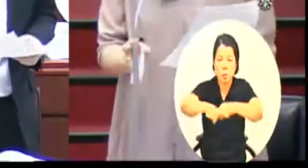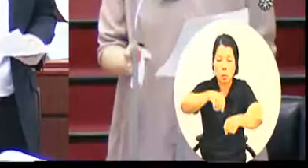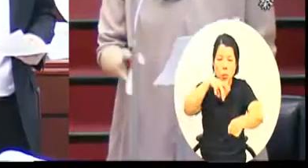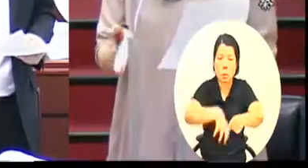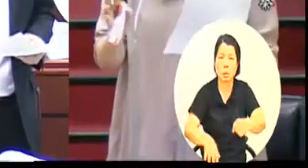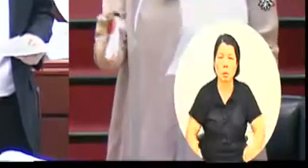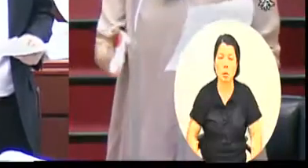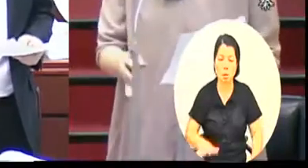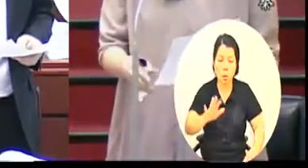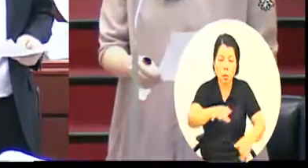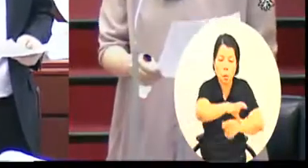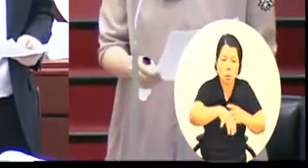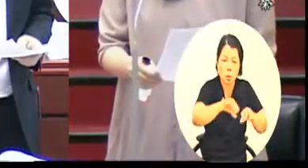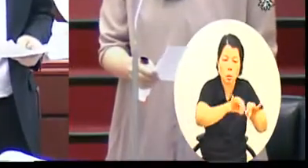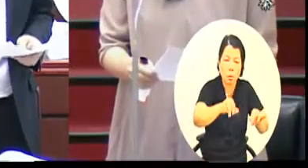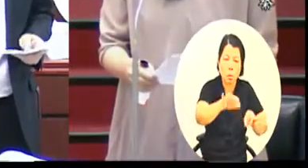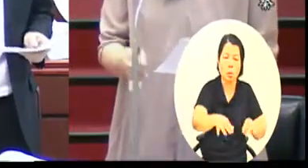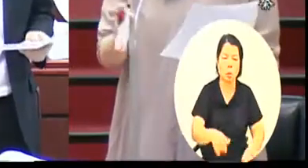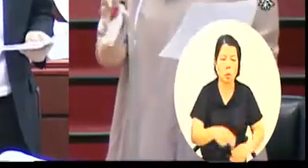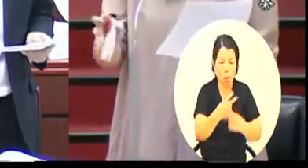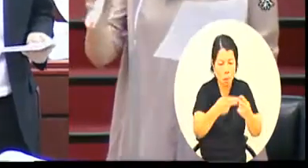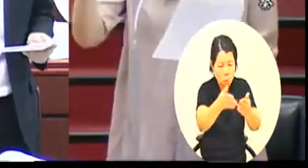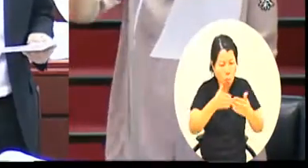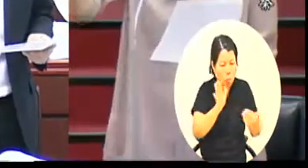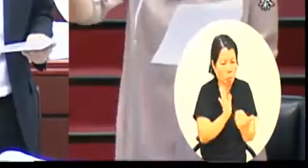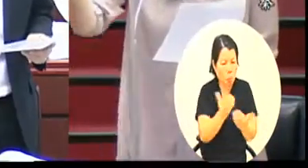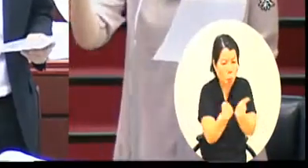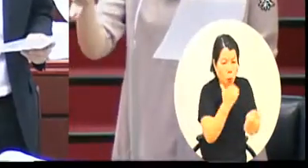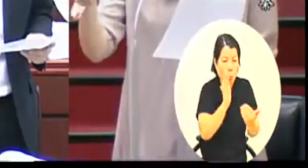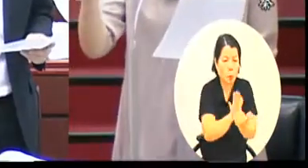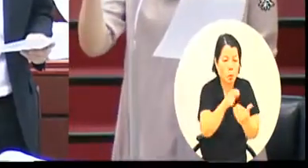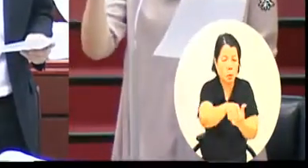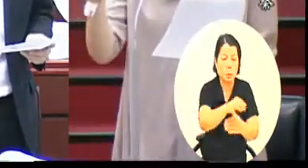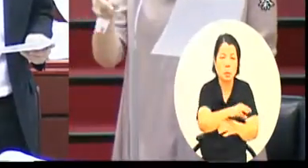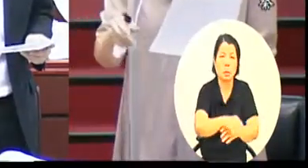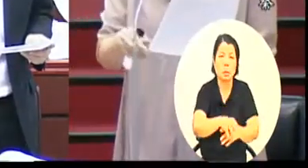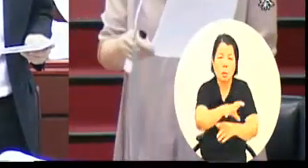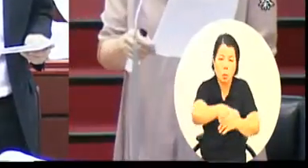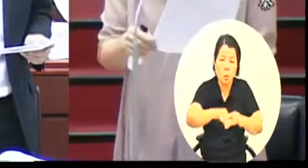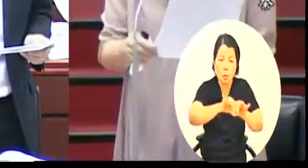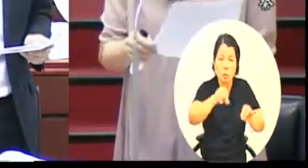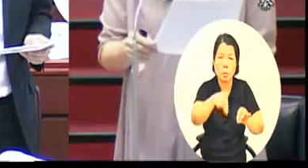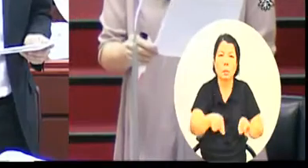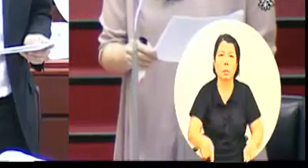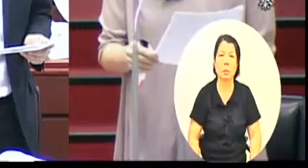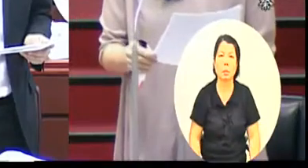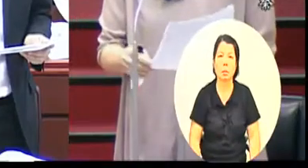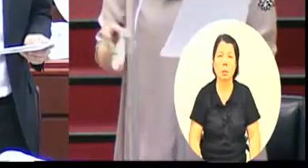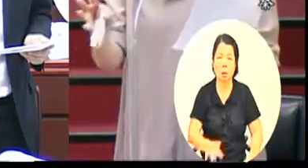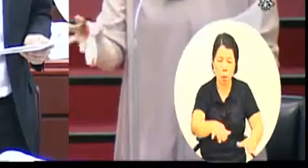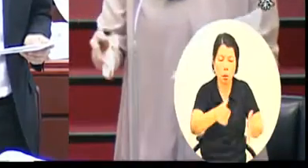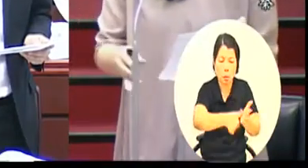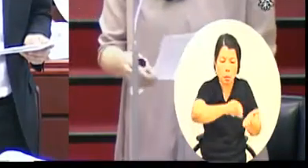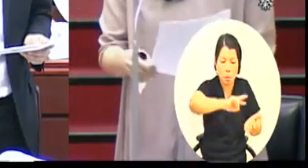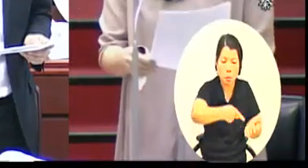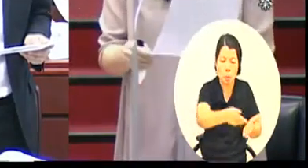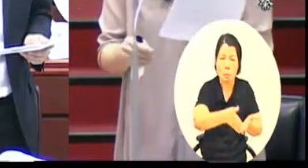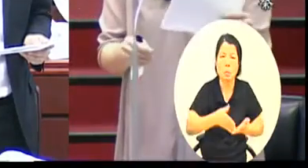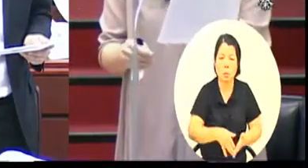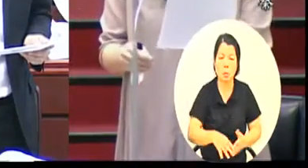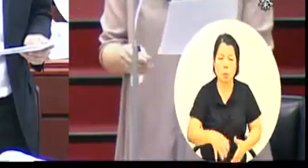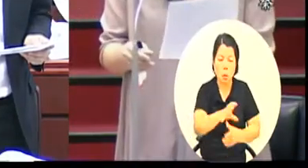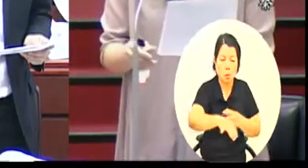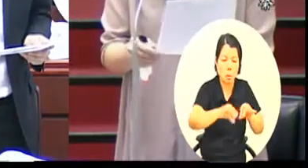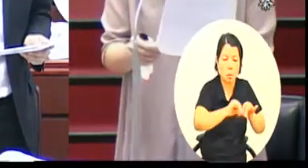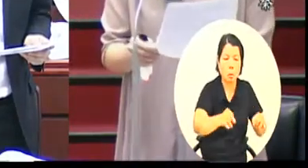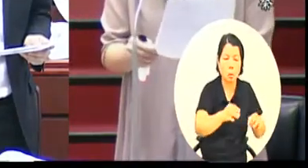有农地嘛？那你要预防说农地它有这样子的方式可以变更，所以这些农地是不是要在